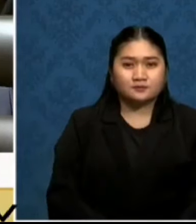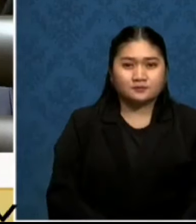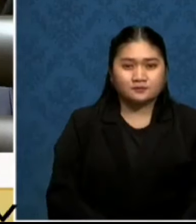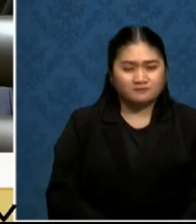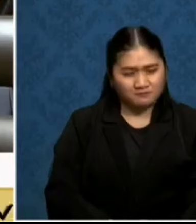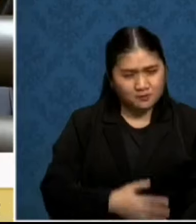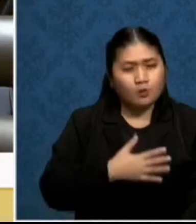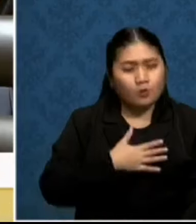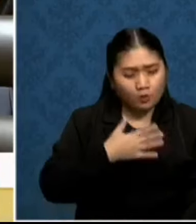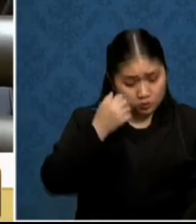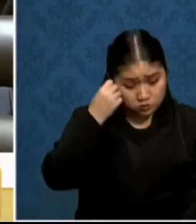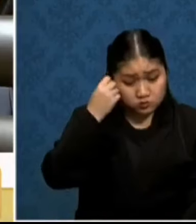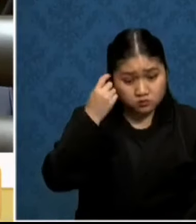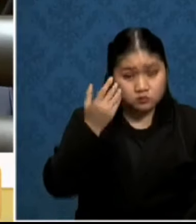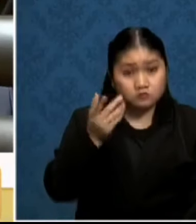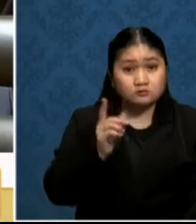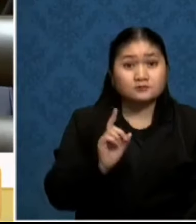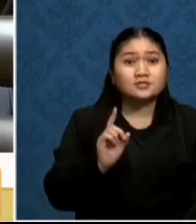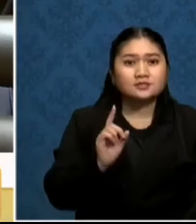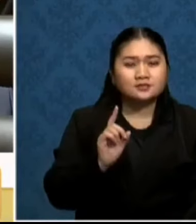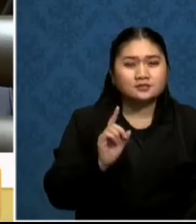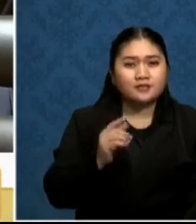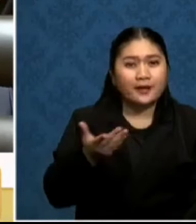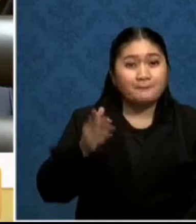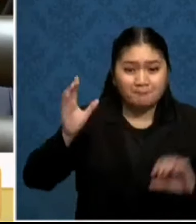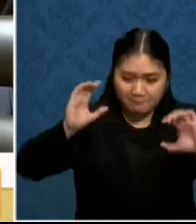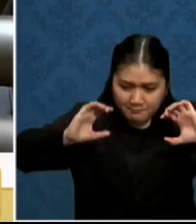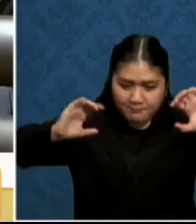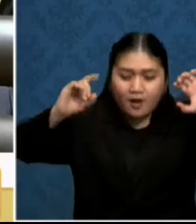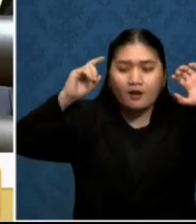ผมเข้าใจครับรัฐบาล